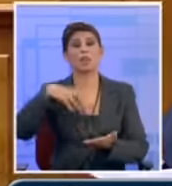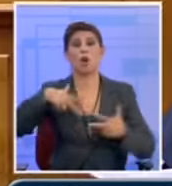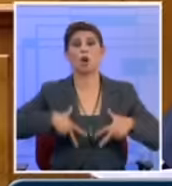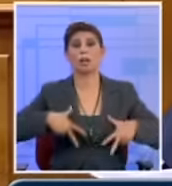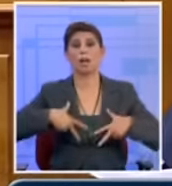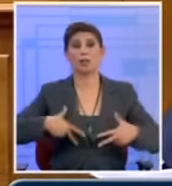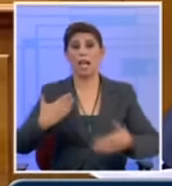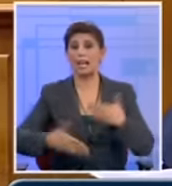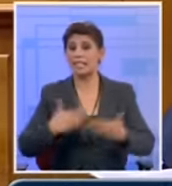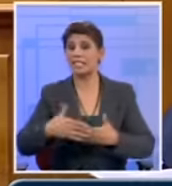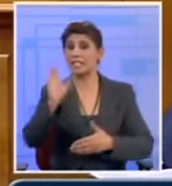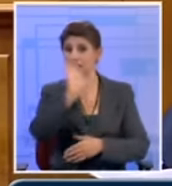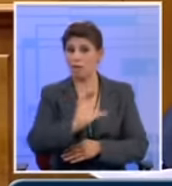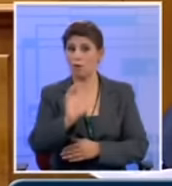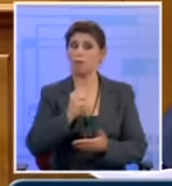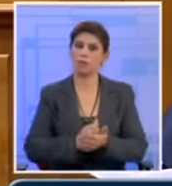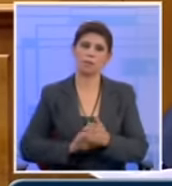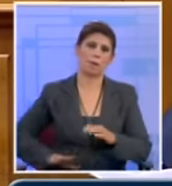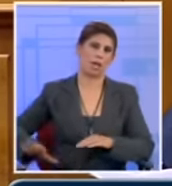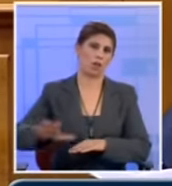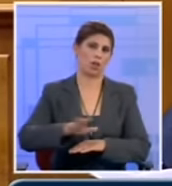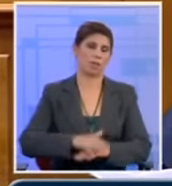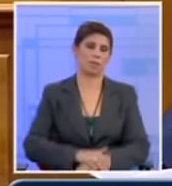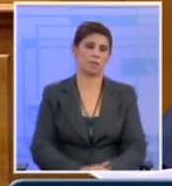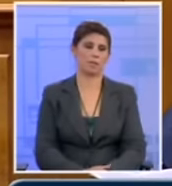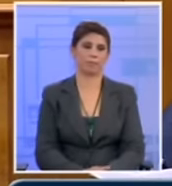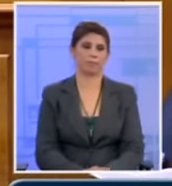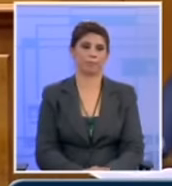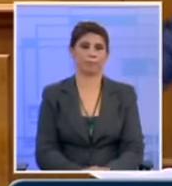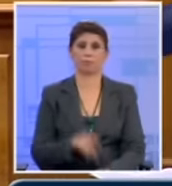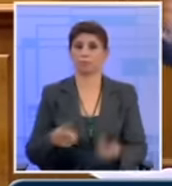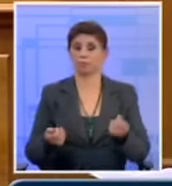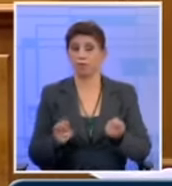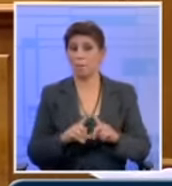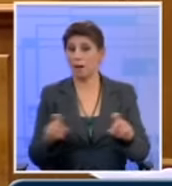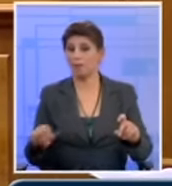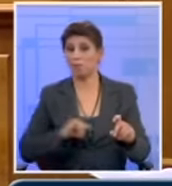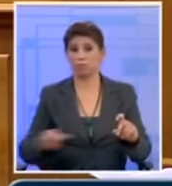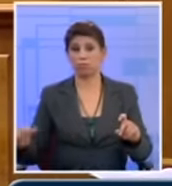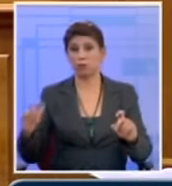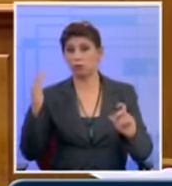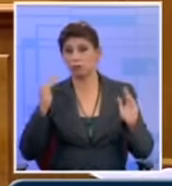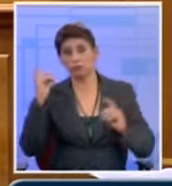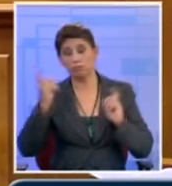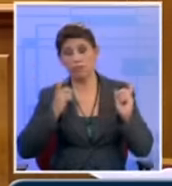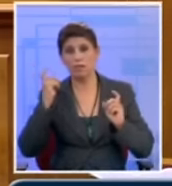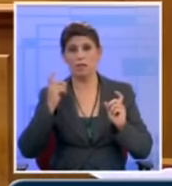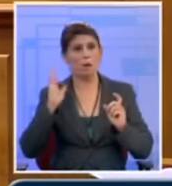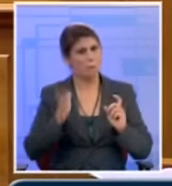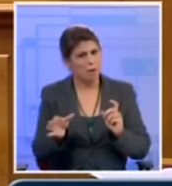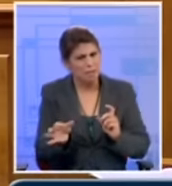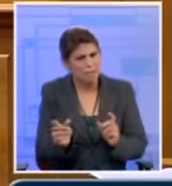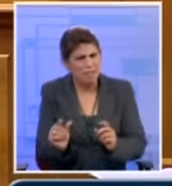στις εξελίξεις στην Ευρώπη και στην περιοχή μας. Πράγματα που ποτέ δεν τολμήσατε να διανοηθείτε ότι θα μπορεί η μικρή